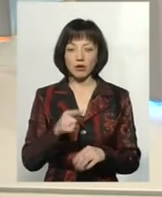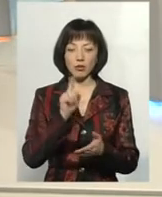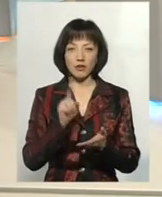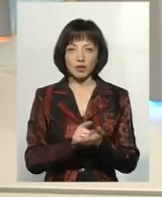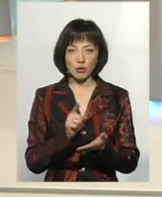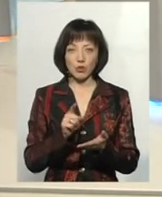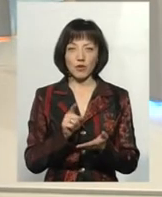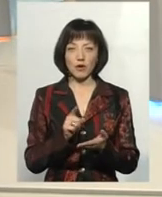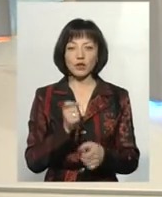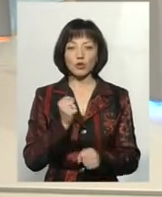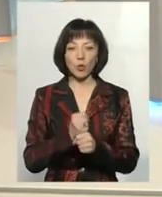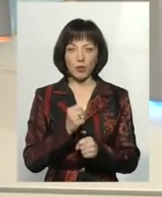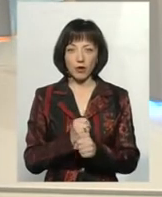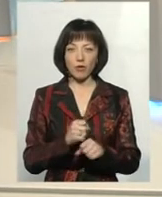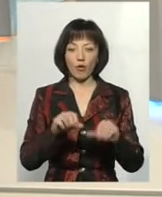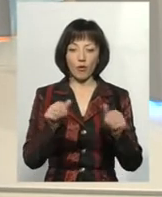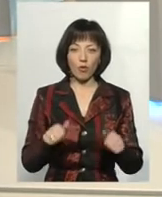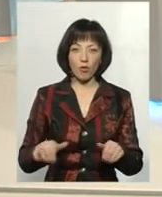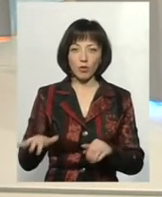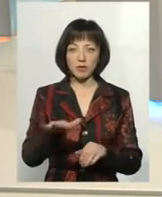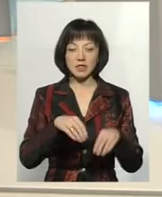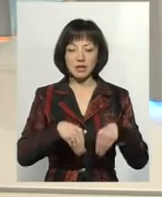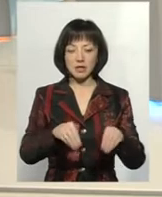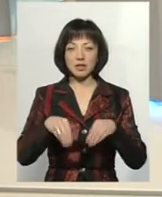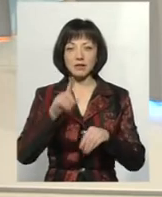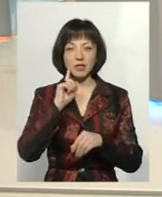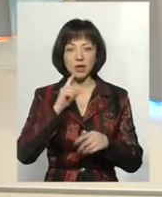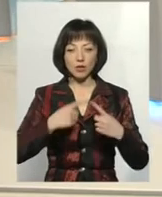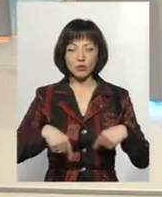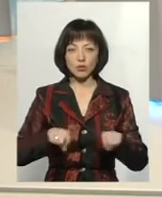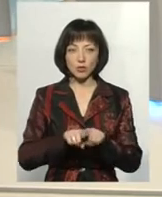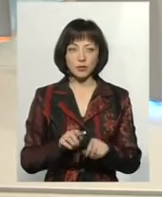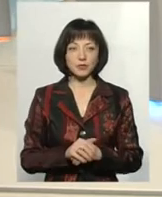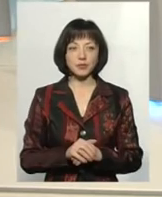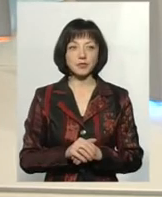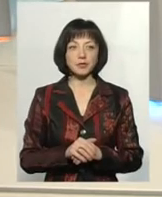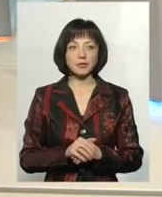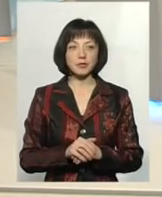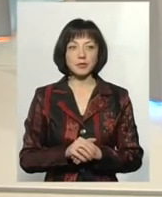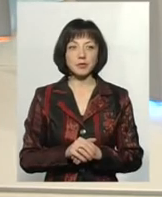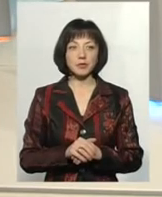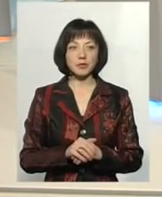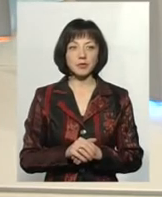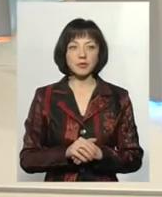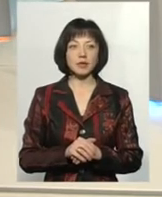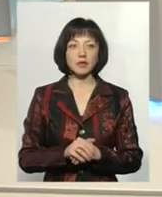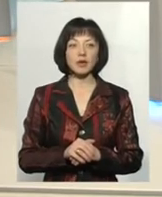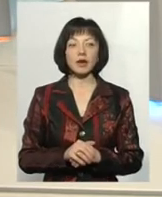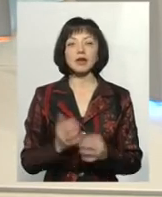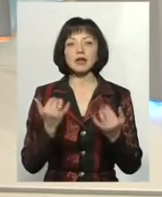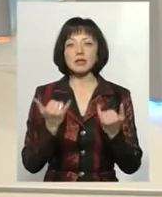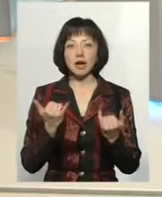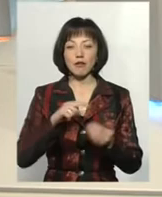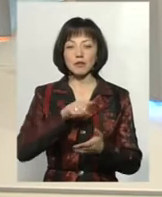обов'язково зробив, оформив, засадив зелену зону. Наразі міською радою зараз багато таких